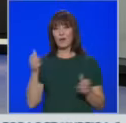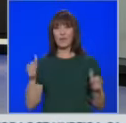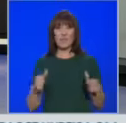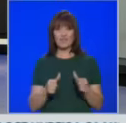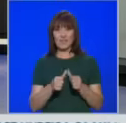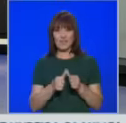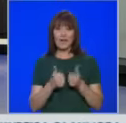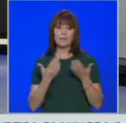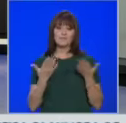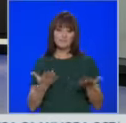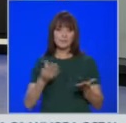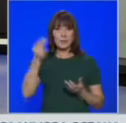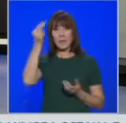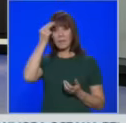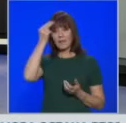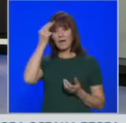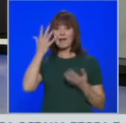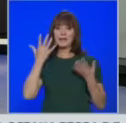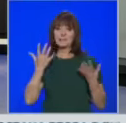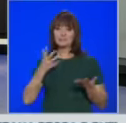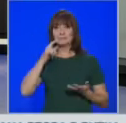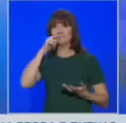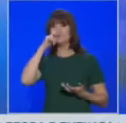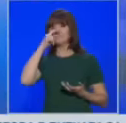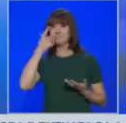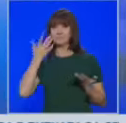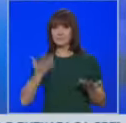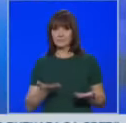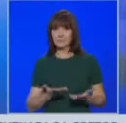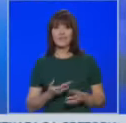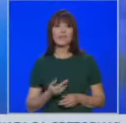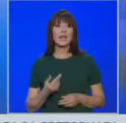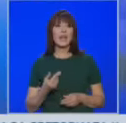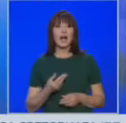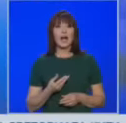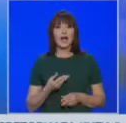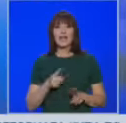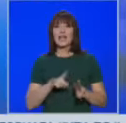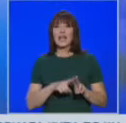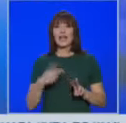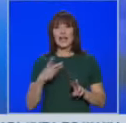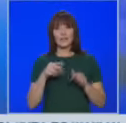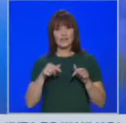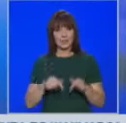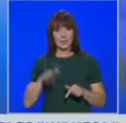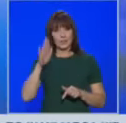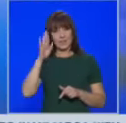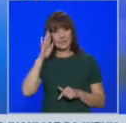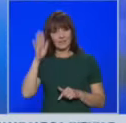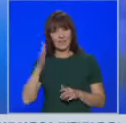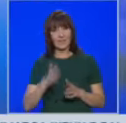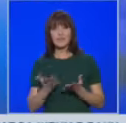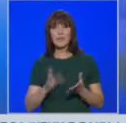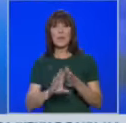цяла България да следи с трепет случващото със столицата на Азербайджан. Илиян Енев е в студиото с подробностите. Здравей! Добър вечер, Дани.